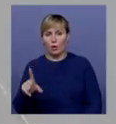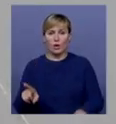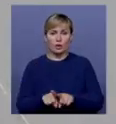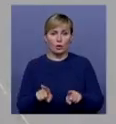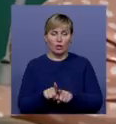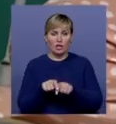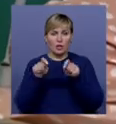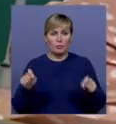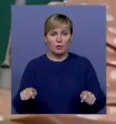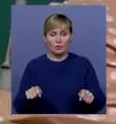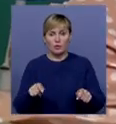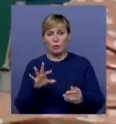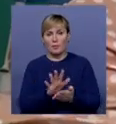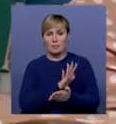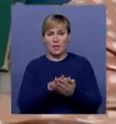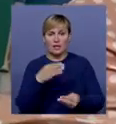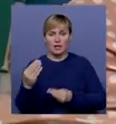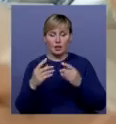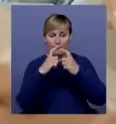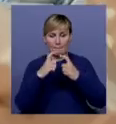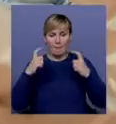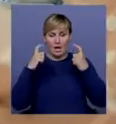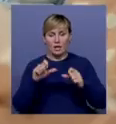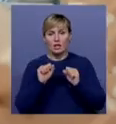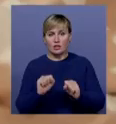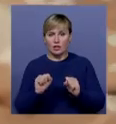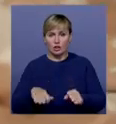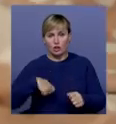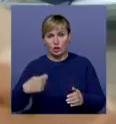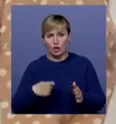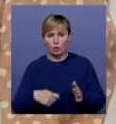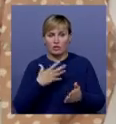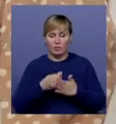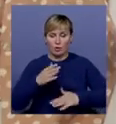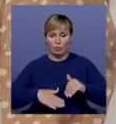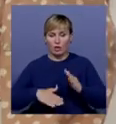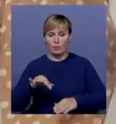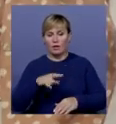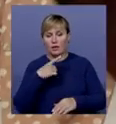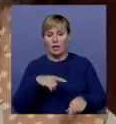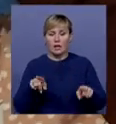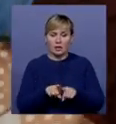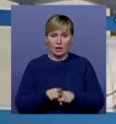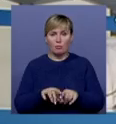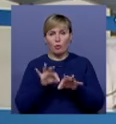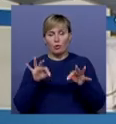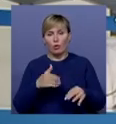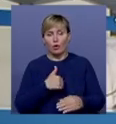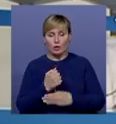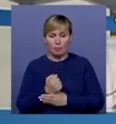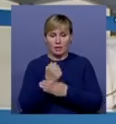Байжигеткзе запустила челлендж по бесплатной раздаче масок. Защитные средства она шьет своими руками. Говорит, что таким образом хочет